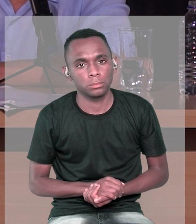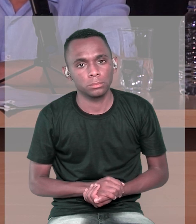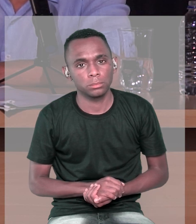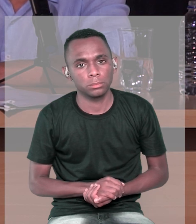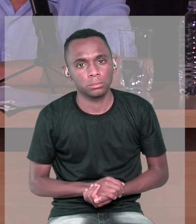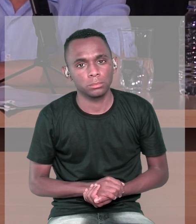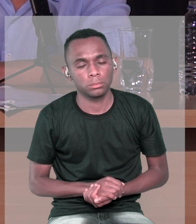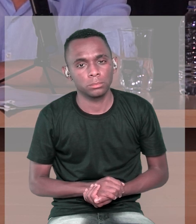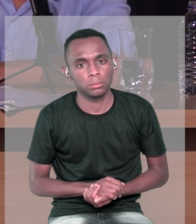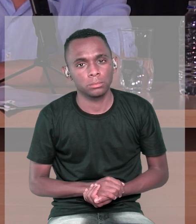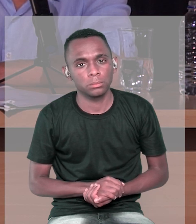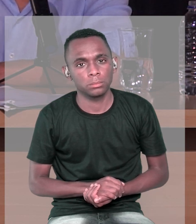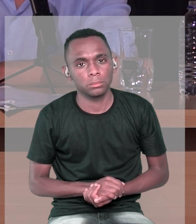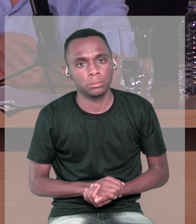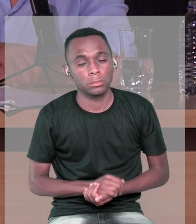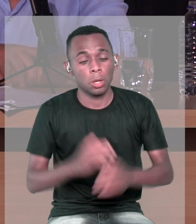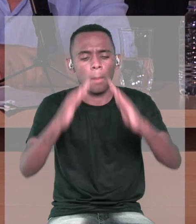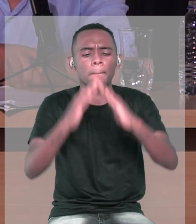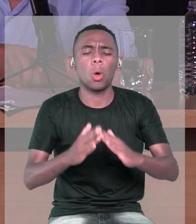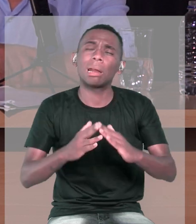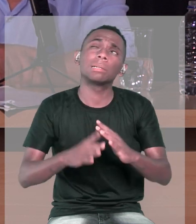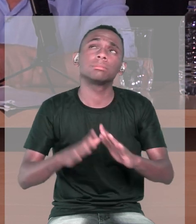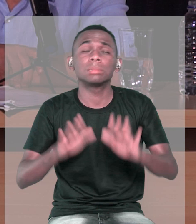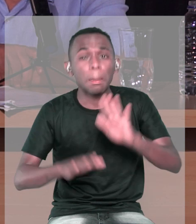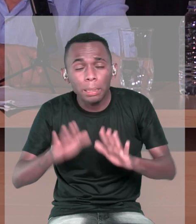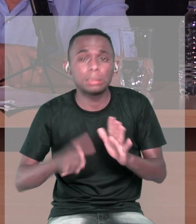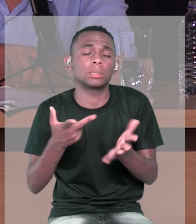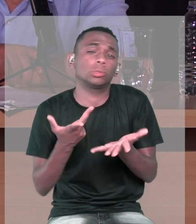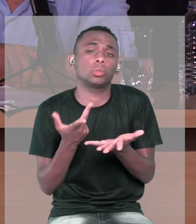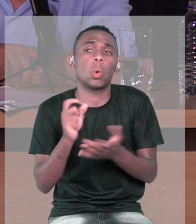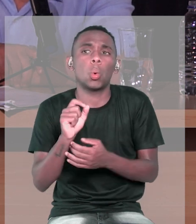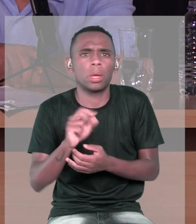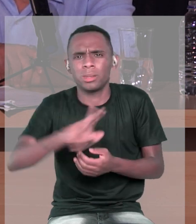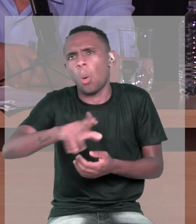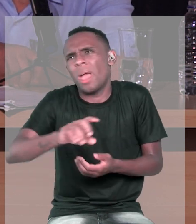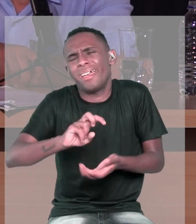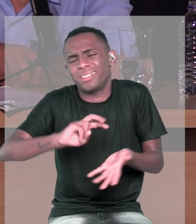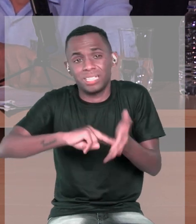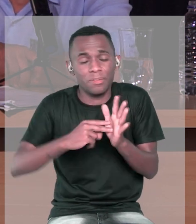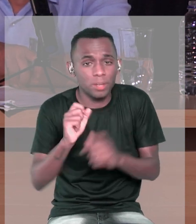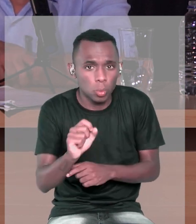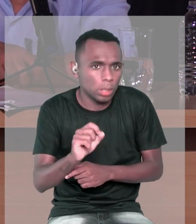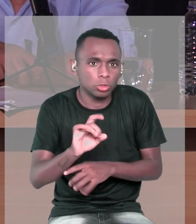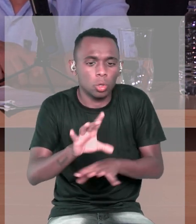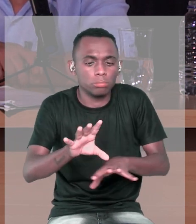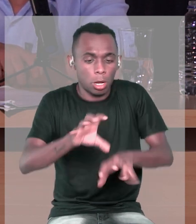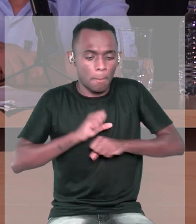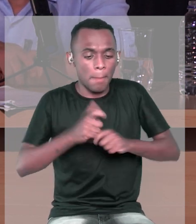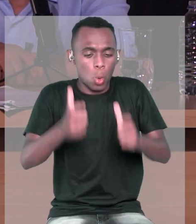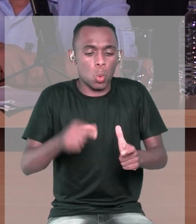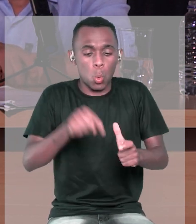situation géographique. Vous êtes d'accord? Morar no sentido talvez mais autêntico não significa só se apropriar